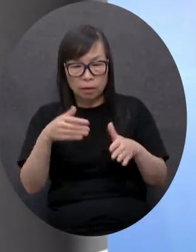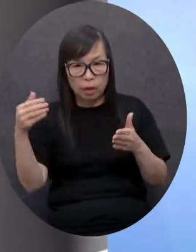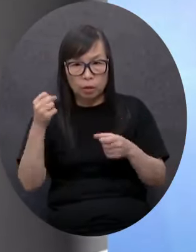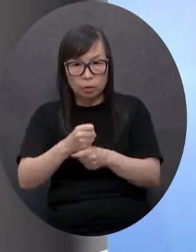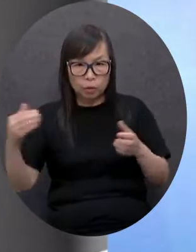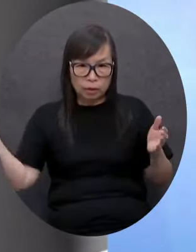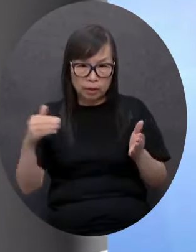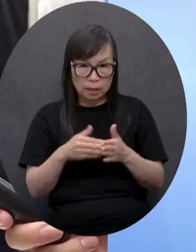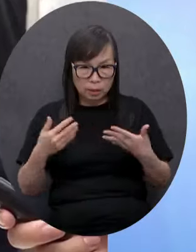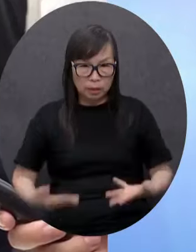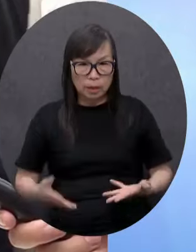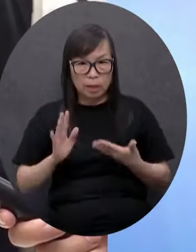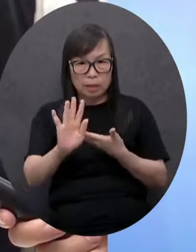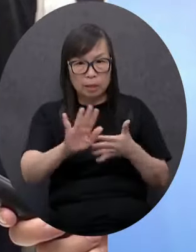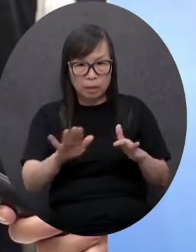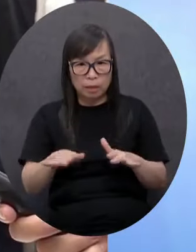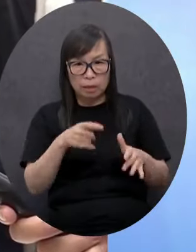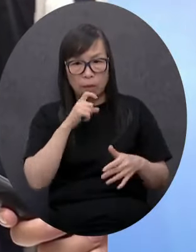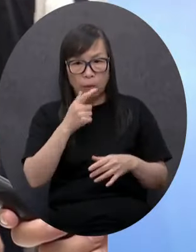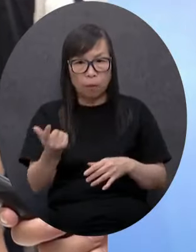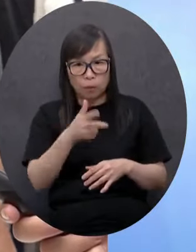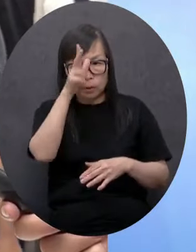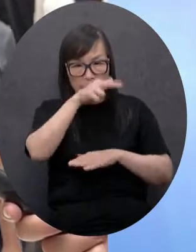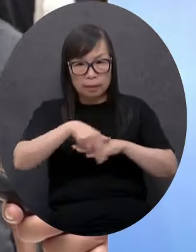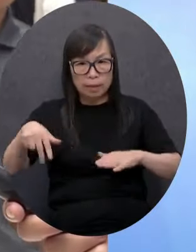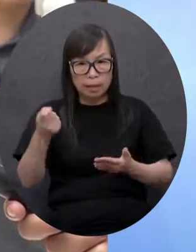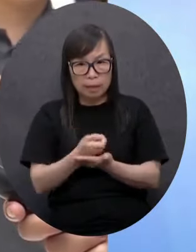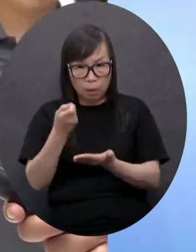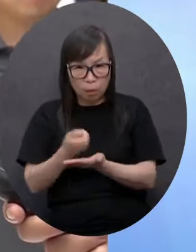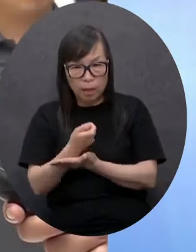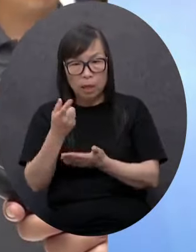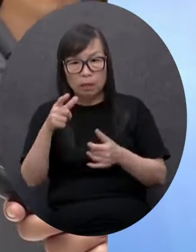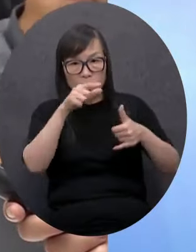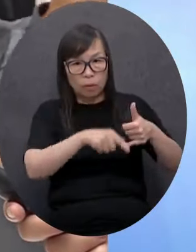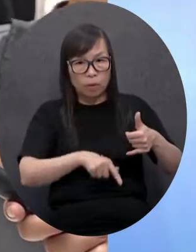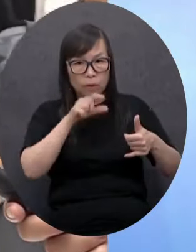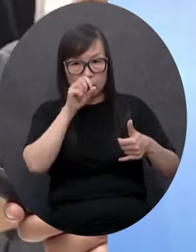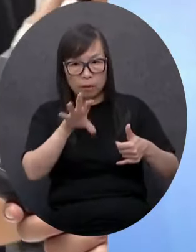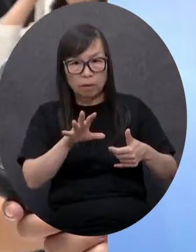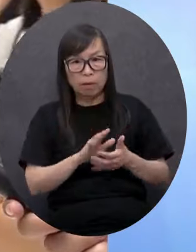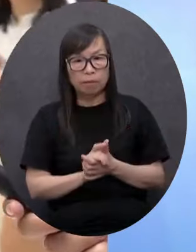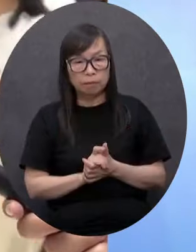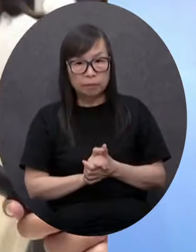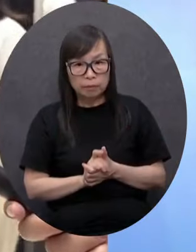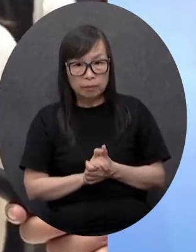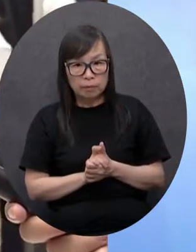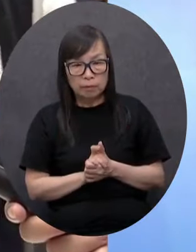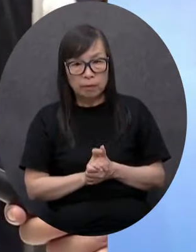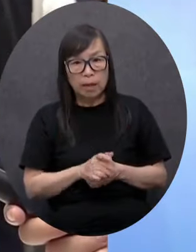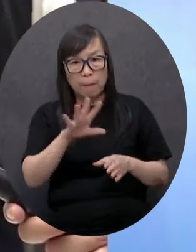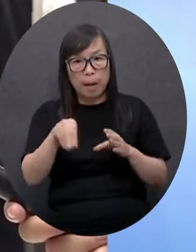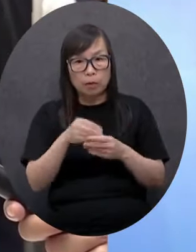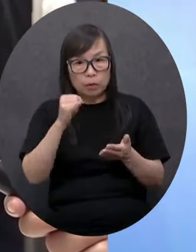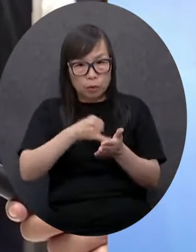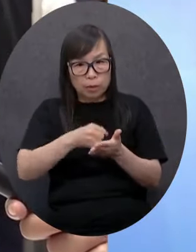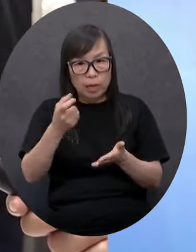家。 前海呢边其实有好多嘅政策优惠嘅，从个人嚟讲嘅话咧，包括有